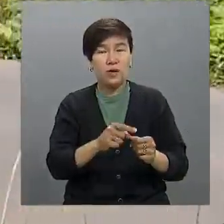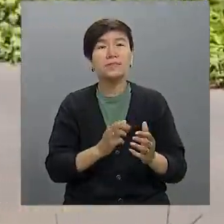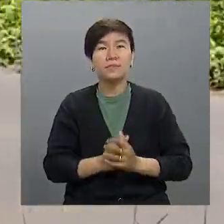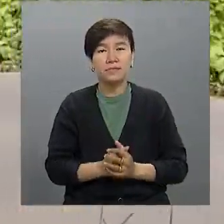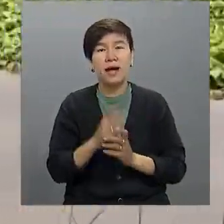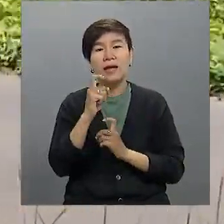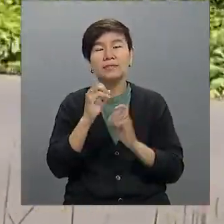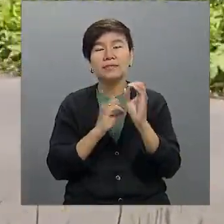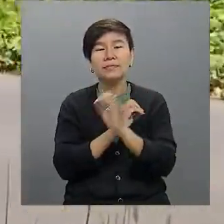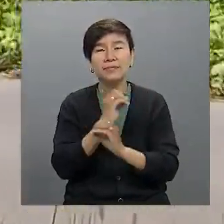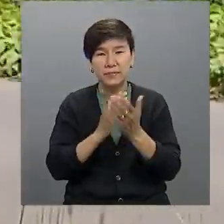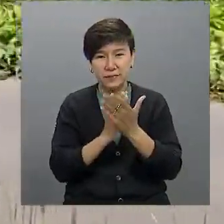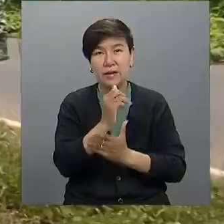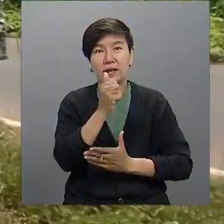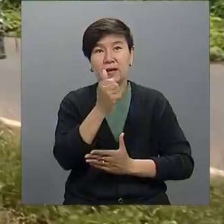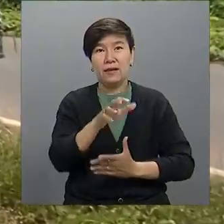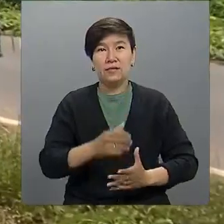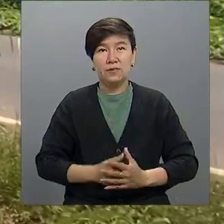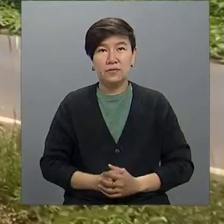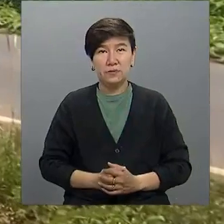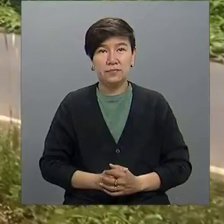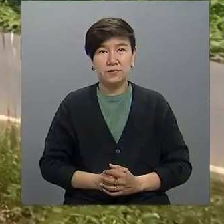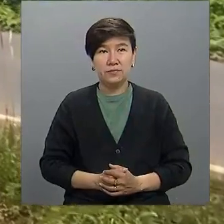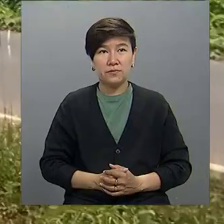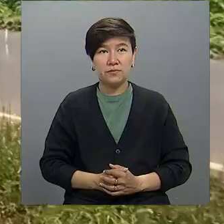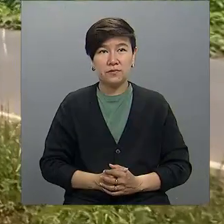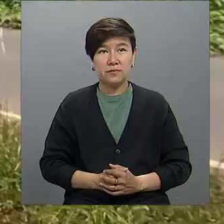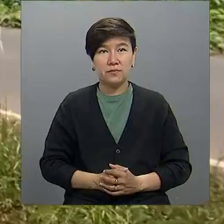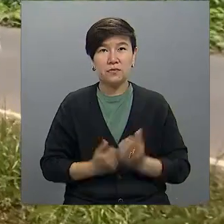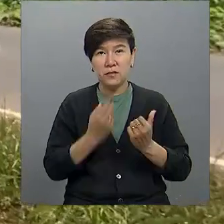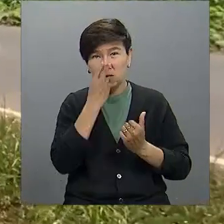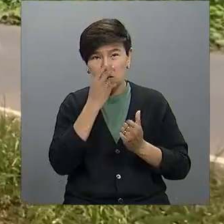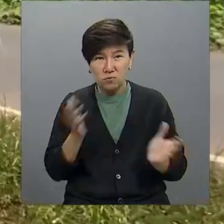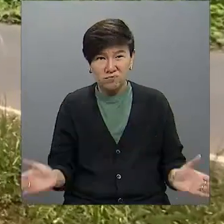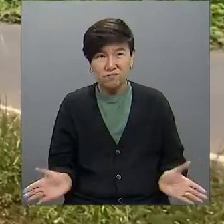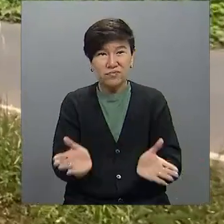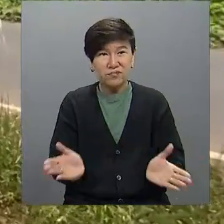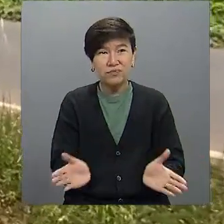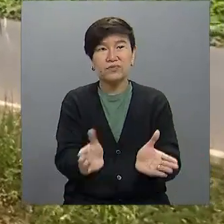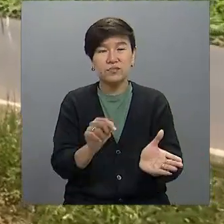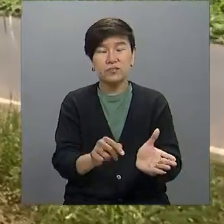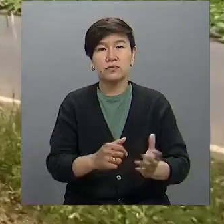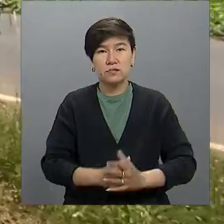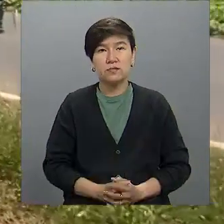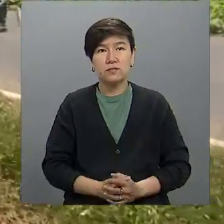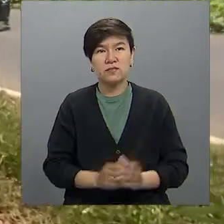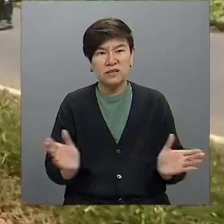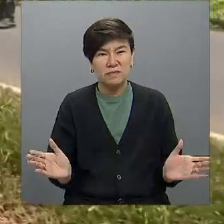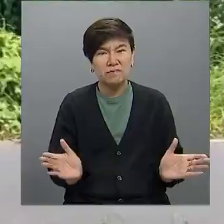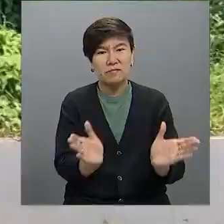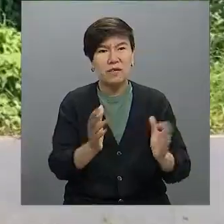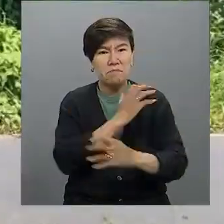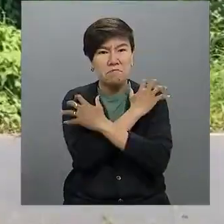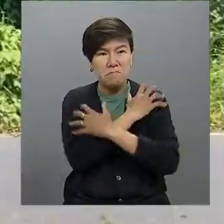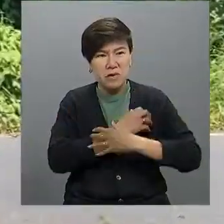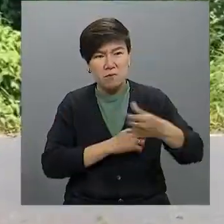ะคะเนี่ยค่ะเดี๋ยวเจ้าหน้าที่เขาก็คงจะต้องคอยผลักดันอ่ะไม่ให้หมีหมาตัวนี้ค่ะลงมาสร้างอันตรายหรือว่าทำร้